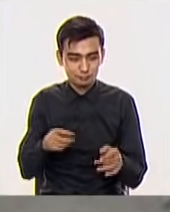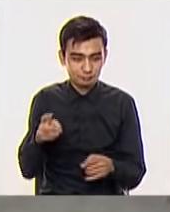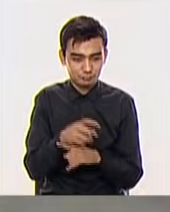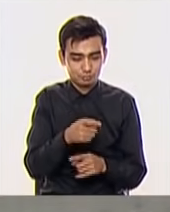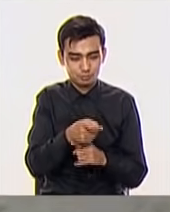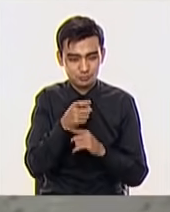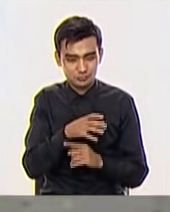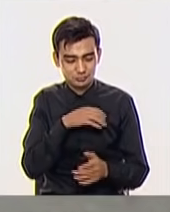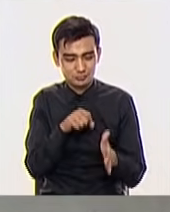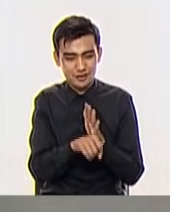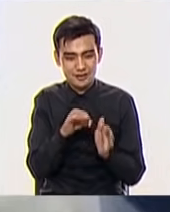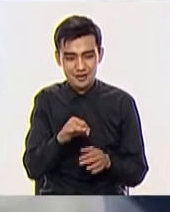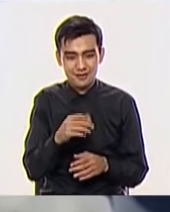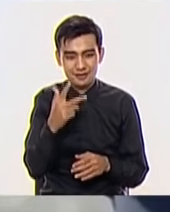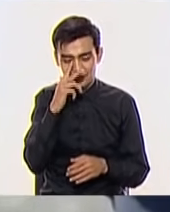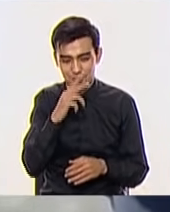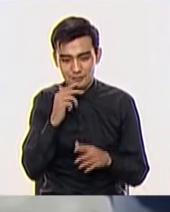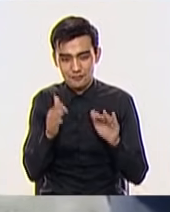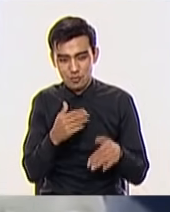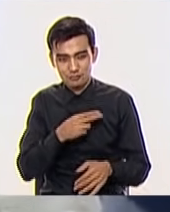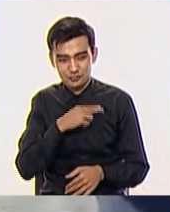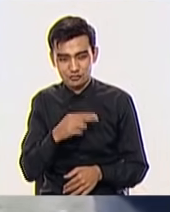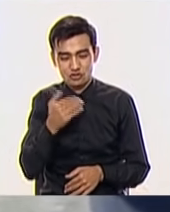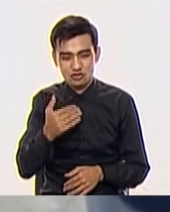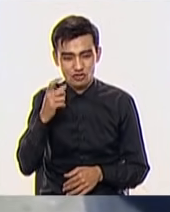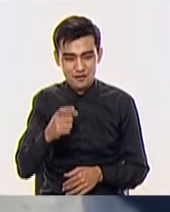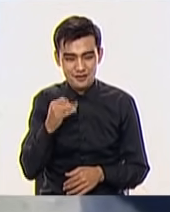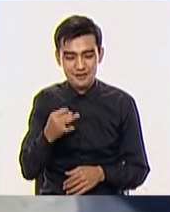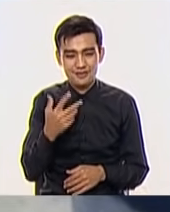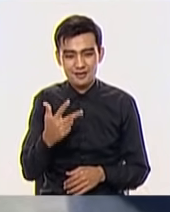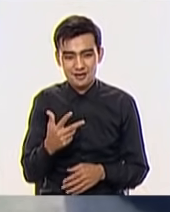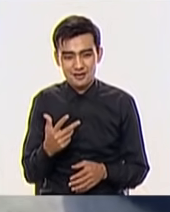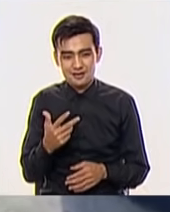Полицейлер 3 айдан кейін марқұмның күйеу баласымен бірге 3 ауылдасын күдікті ретінде қамауға алған.